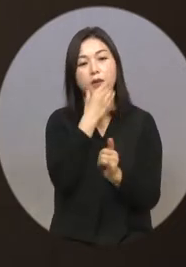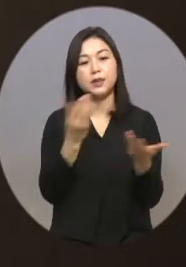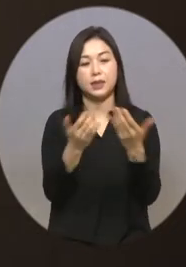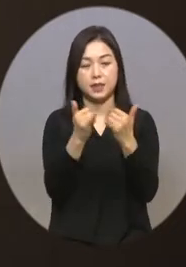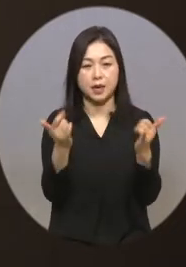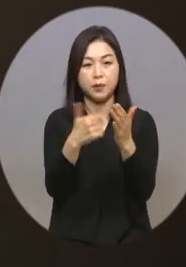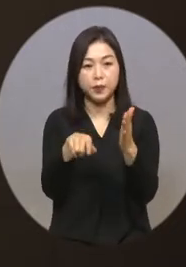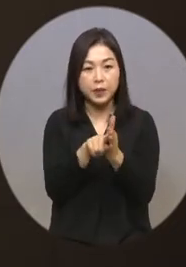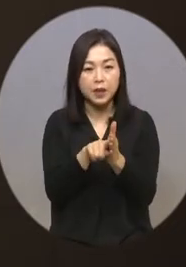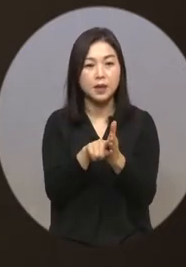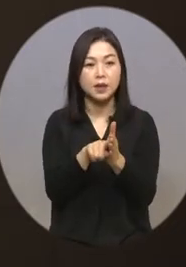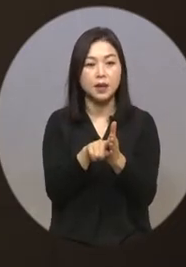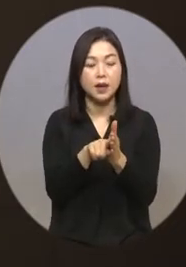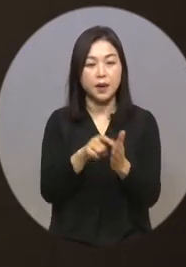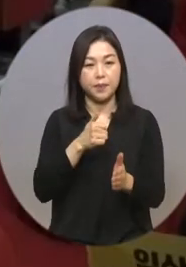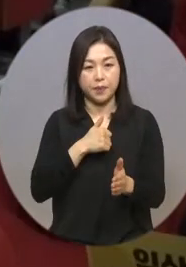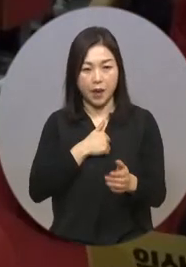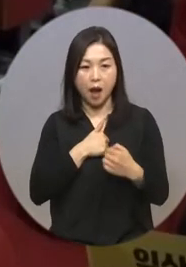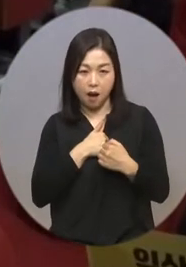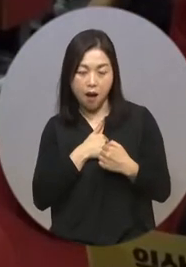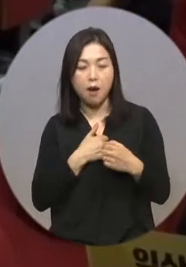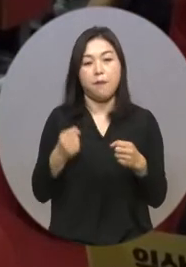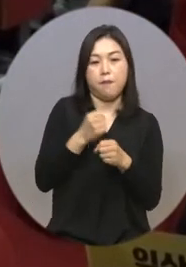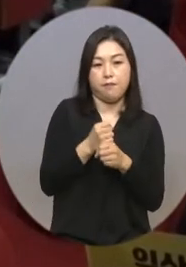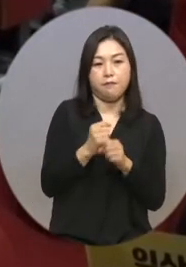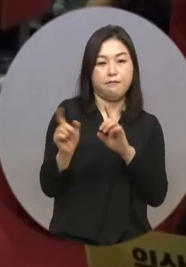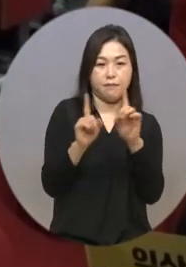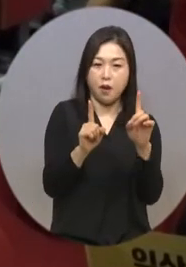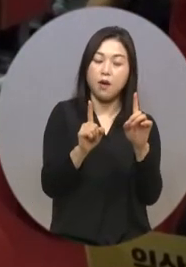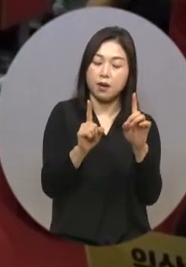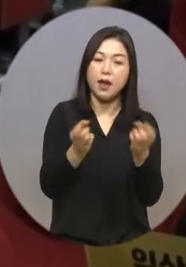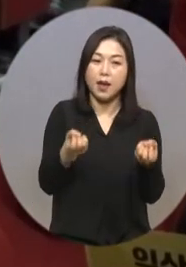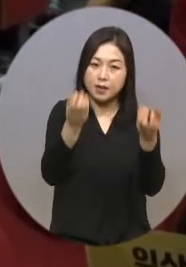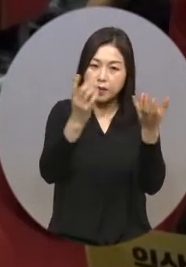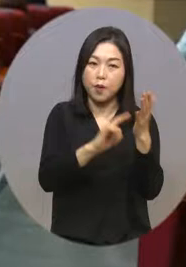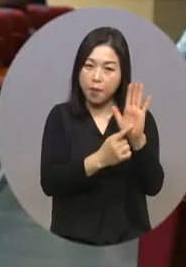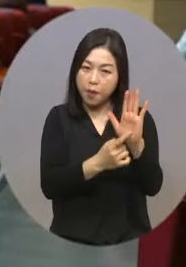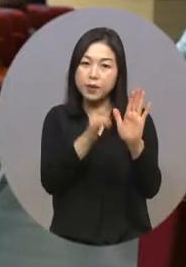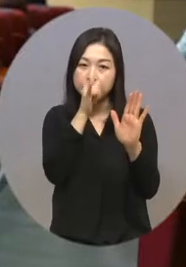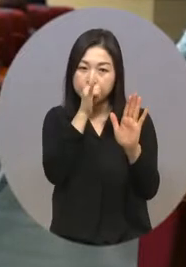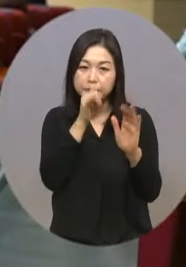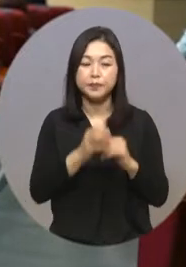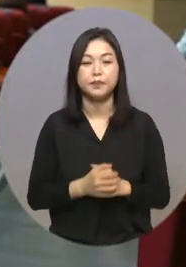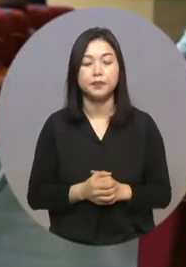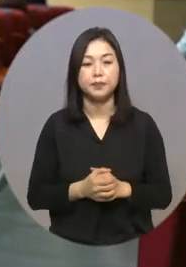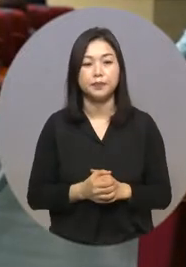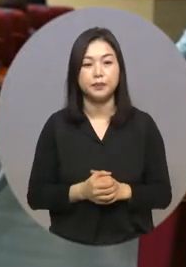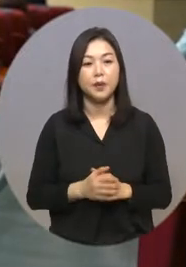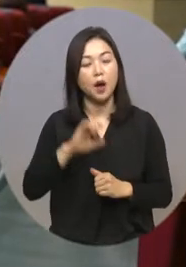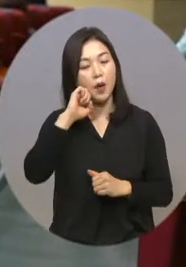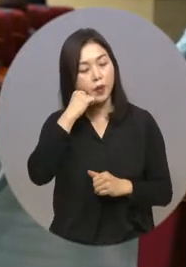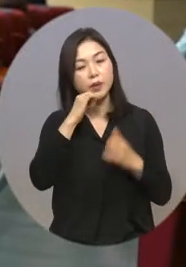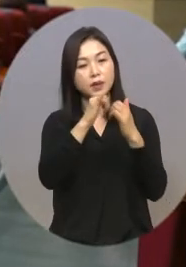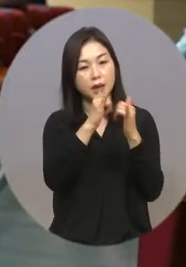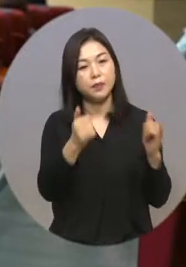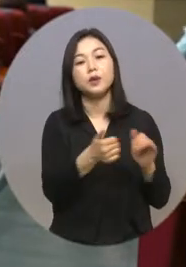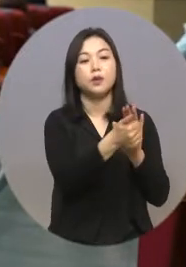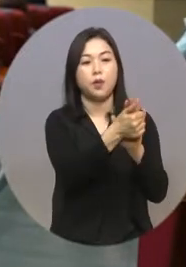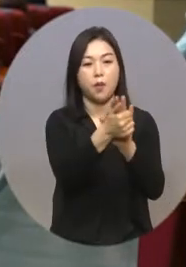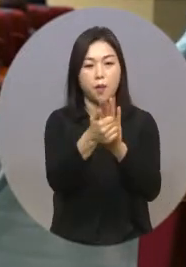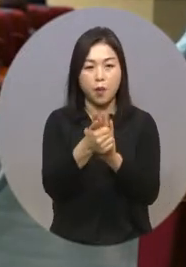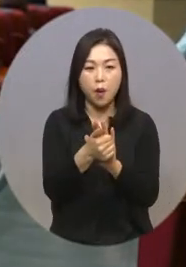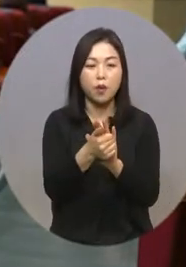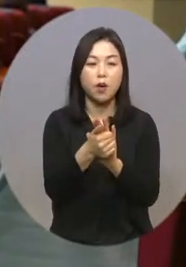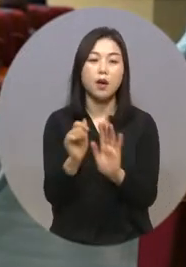종사자들을 위한 자존감이 복 퍼포먼스도 진행되어 눈길을 끌었습니다 어려운 이웃에 지팡이 이자 우리 삶의 든든한